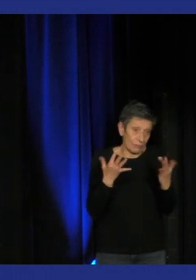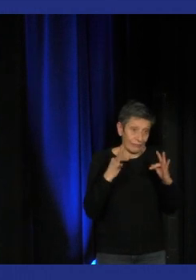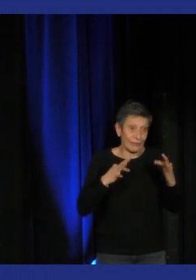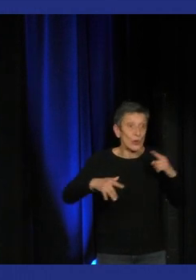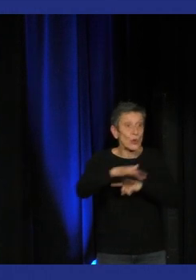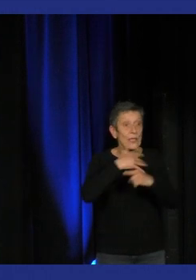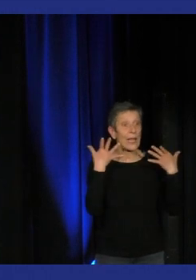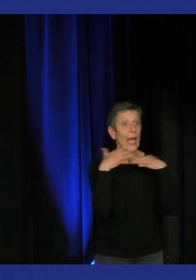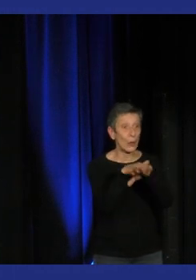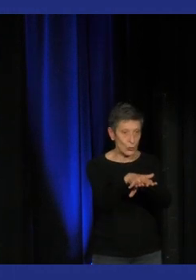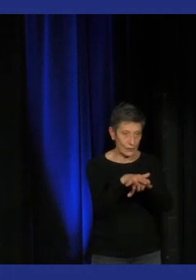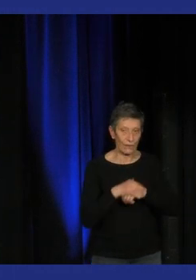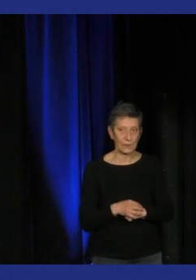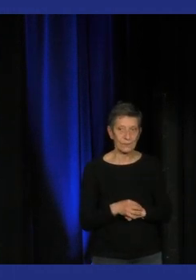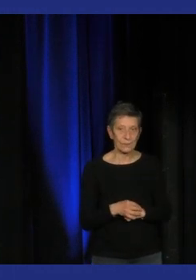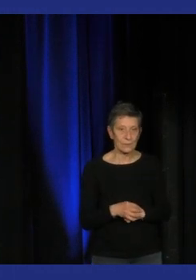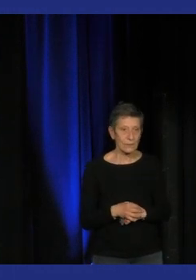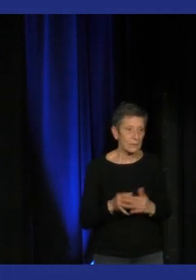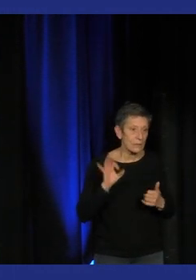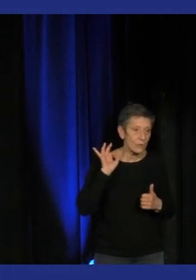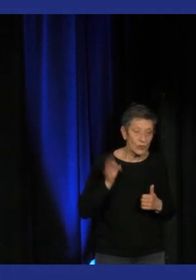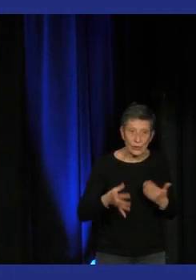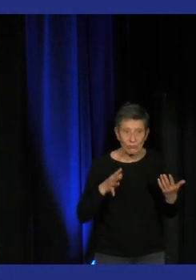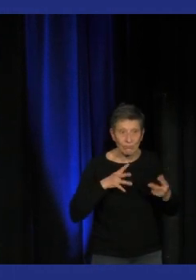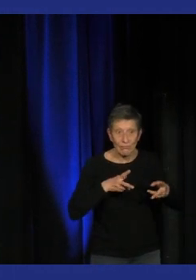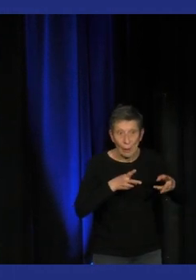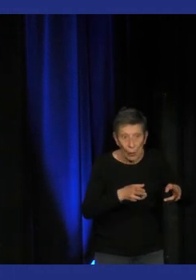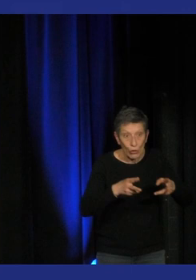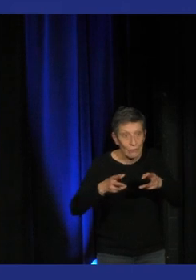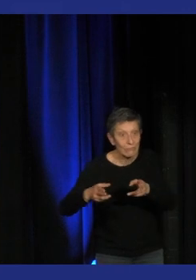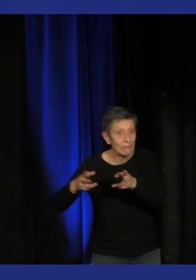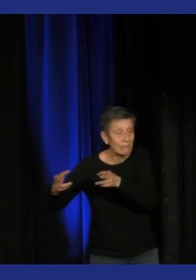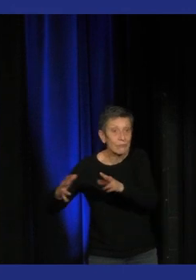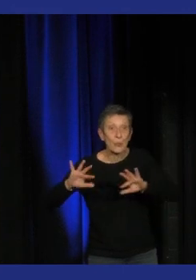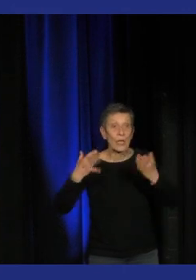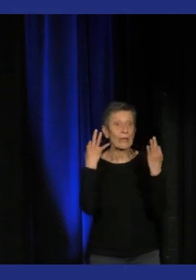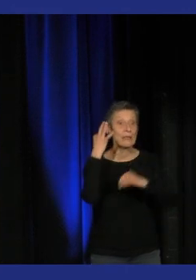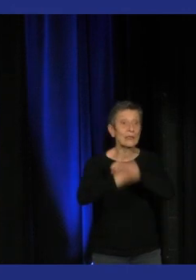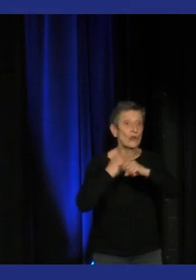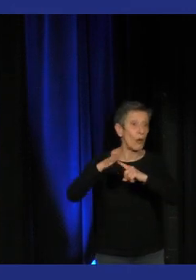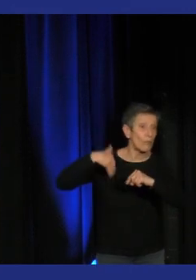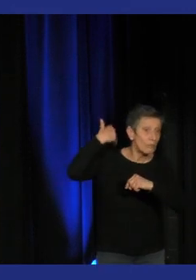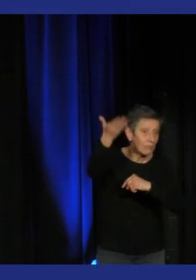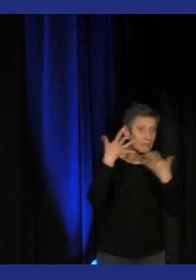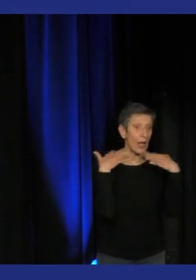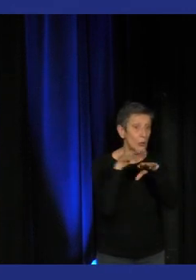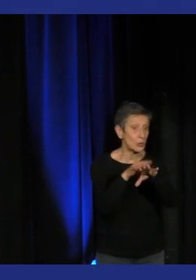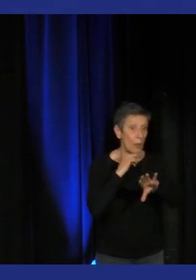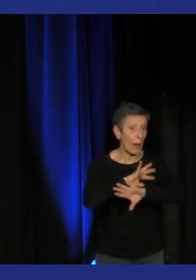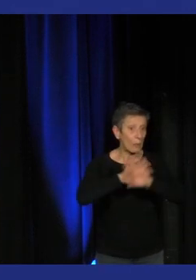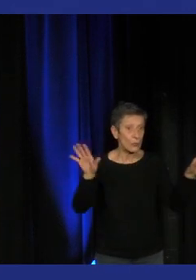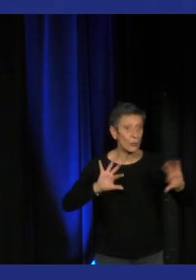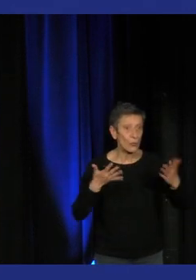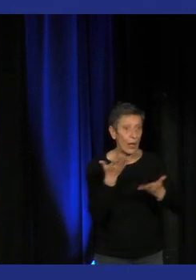aussi sur des phénomènes qui sont très datés dans le temps. Peut-être que dans 10 ans, ça ne sera plus le mot inclusion. Il y aura peut-être un